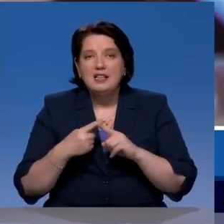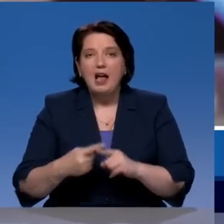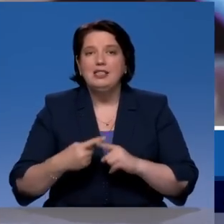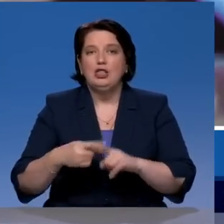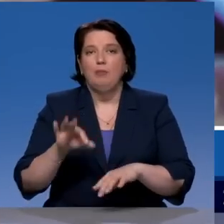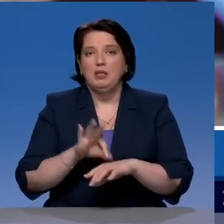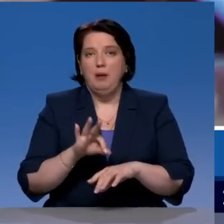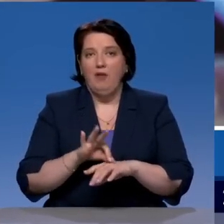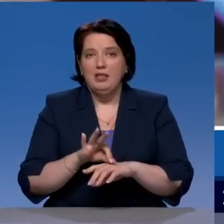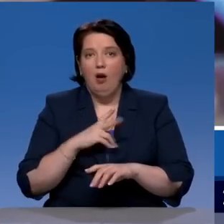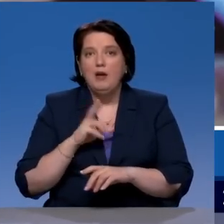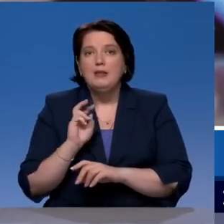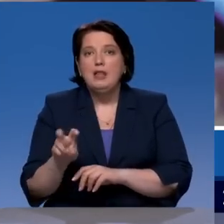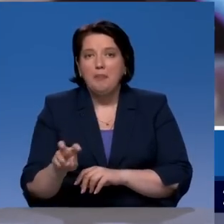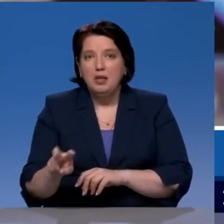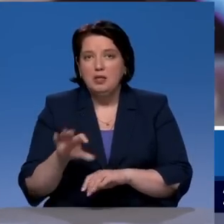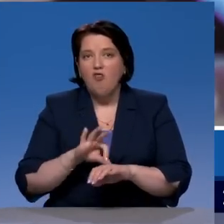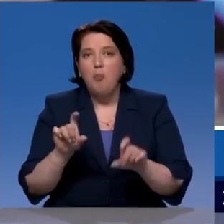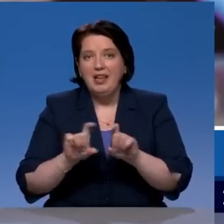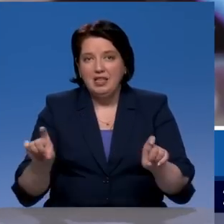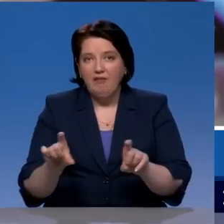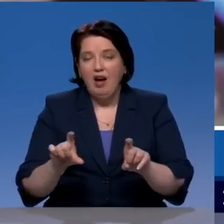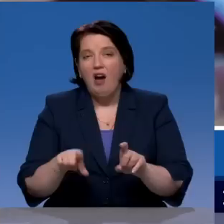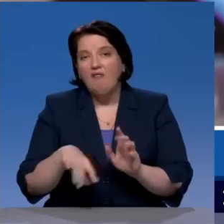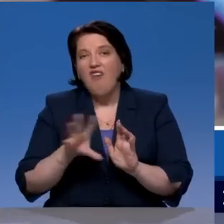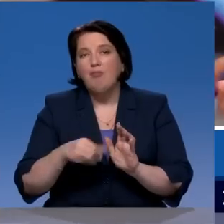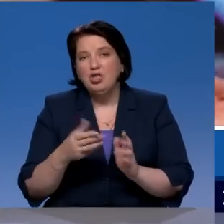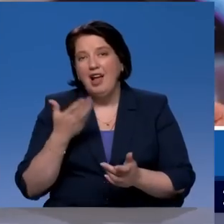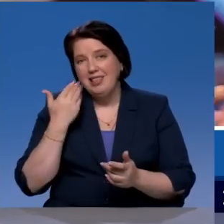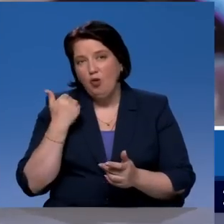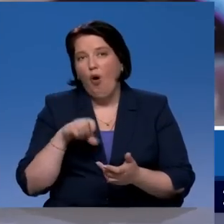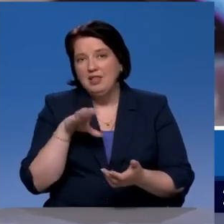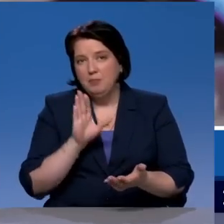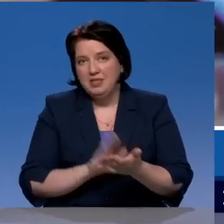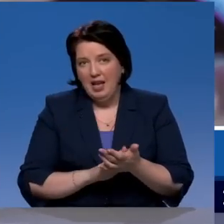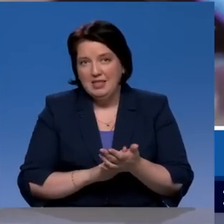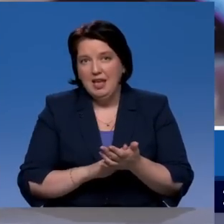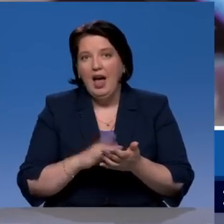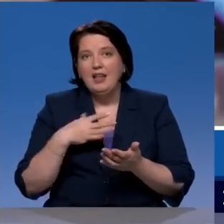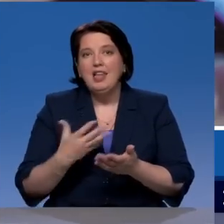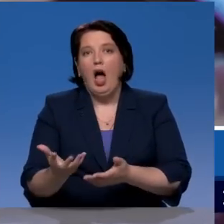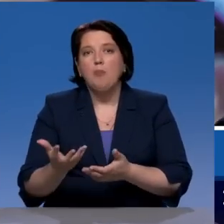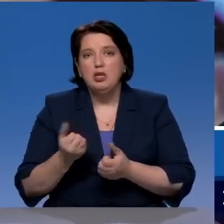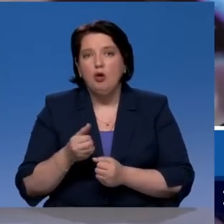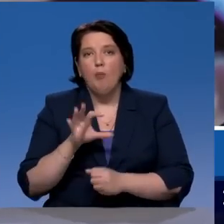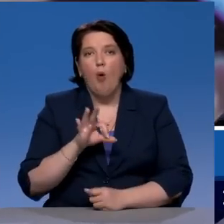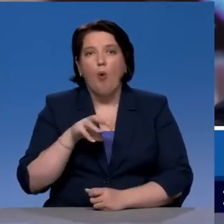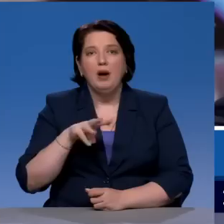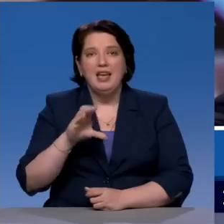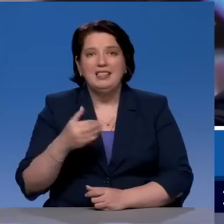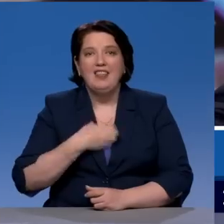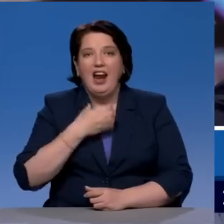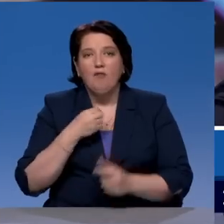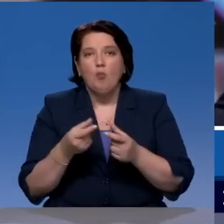вообще, легко ли сегодня записаться на прием, ну, по старинке, бесплатно, как мы говорим, по ОМС? У нас в студии